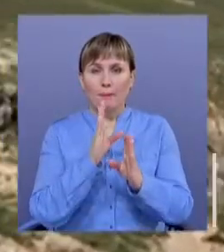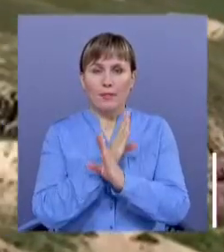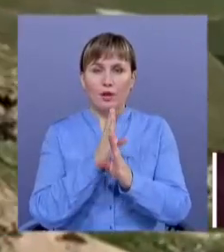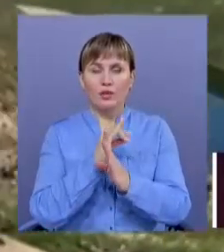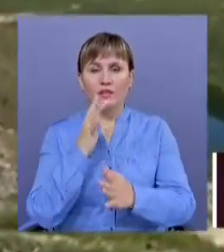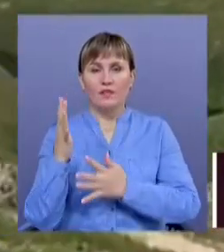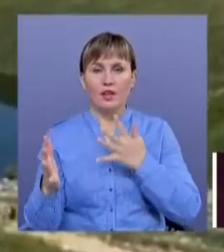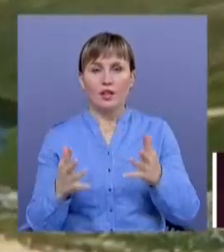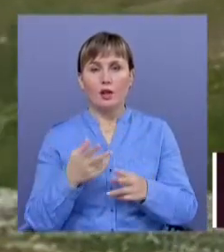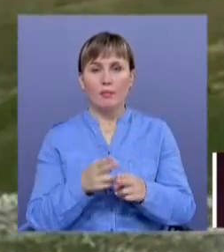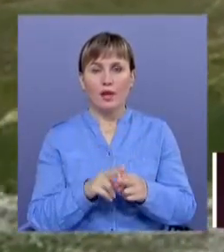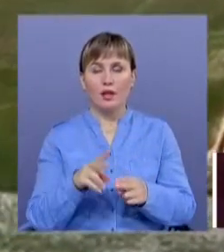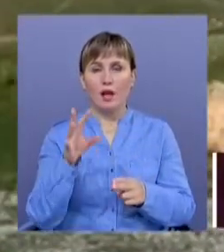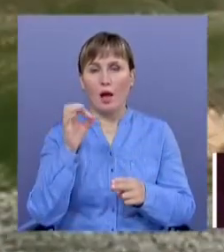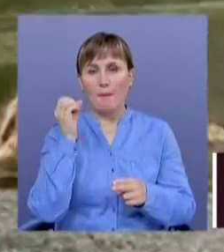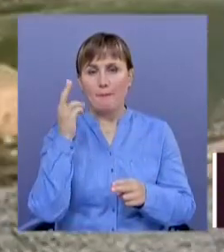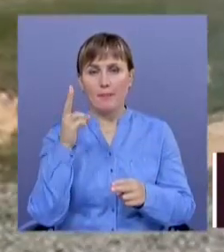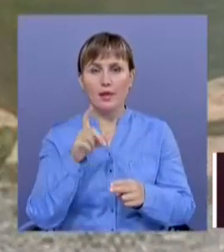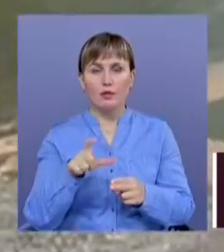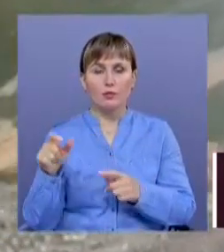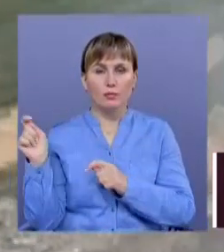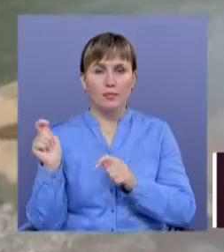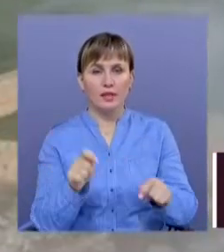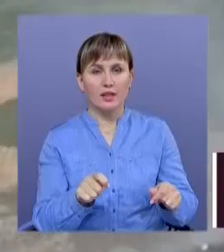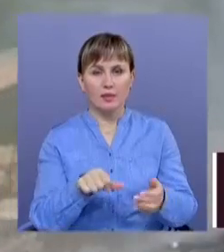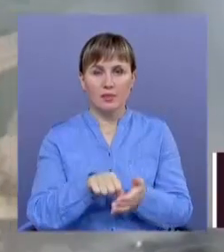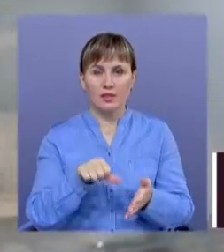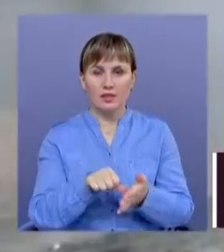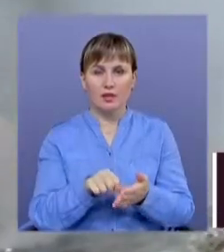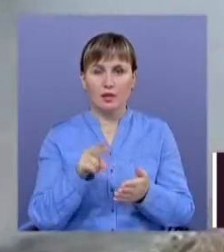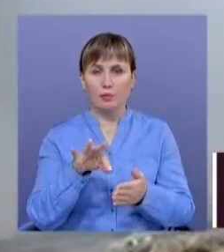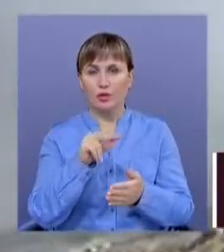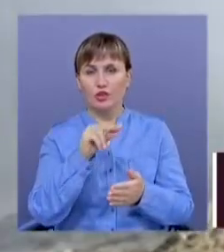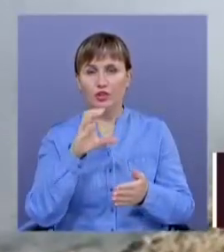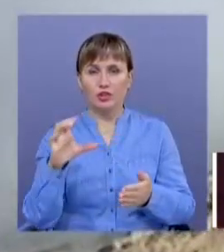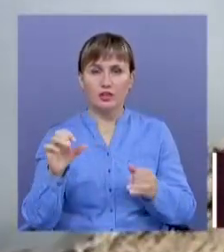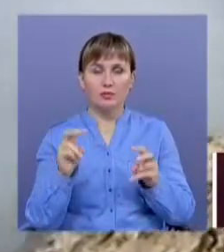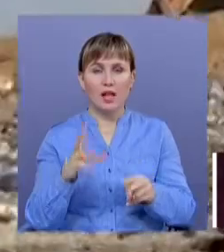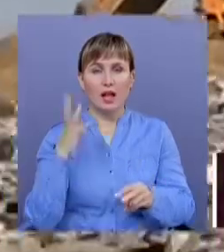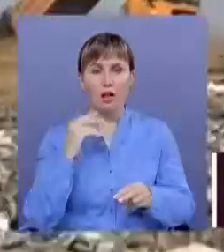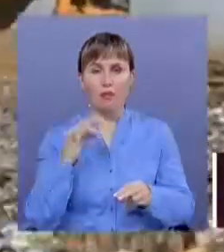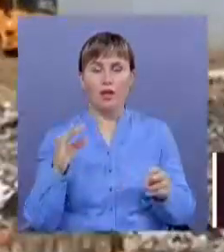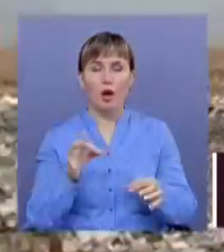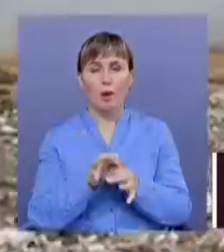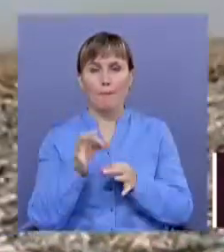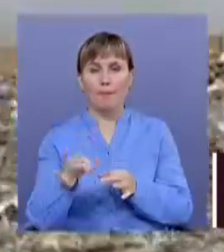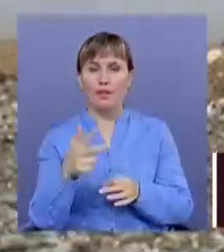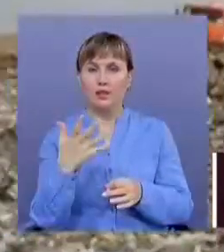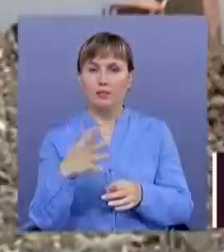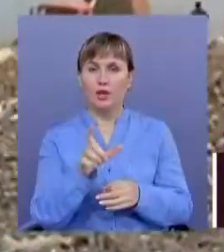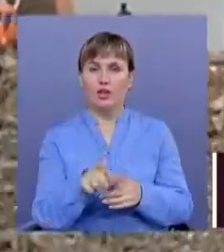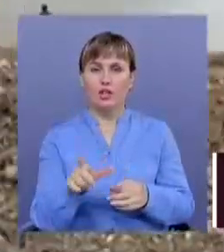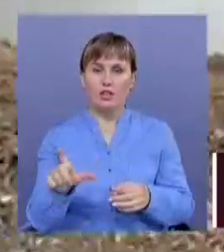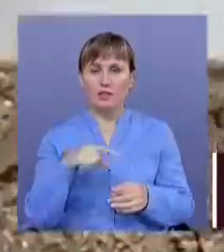ветра. Поэтому к обеду на мусорный полигон приехали представители департаментов по чрезвычайным ситуациям Алматы и области. 35